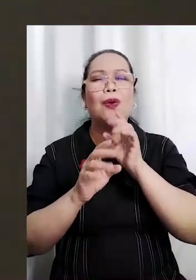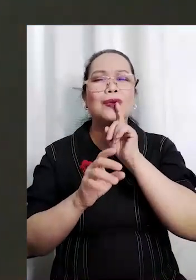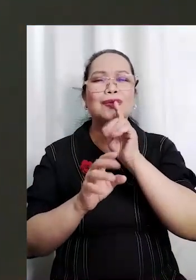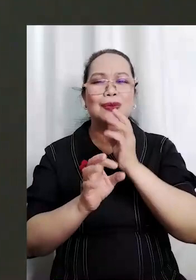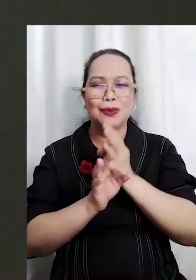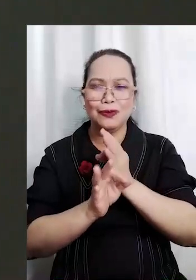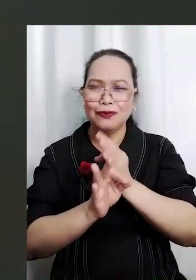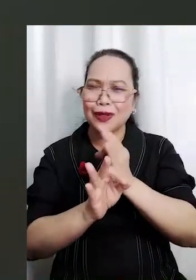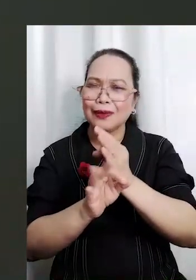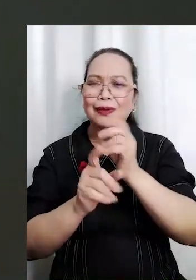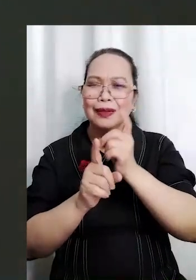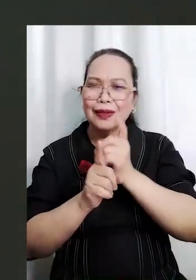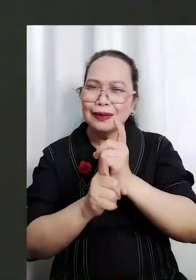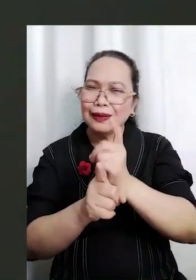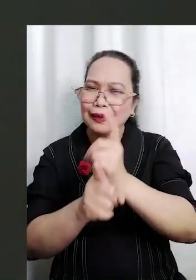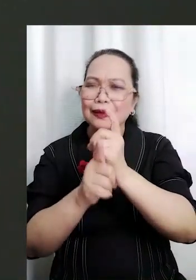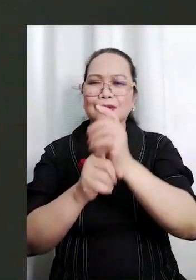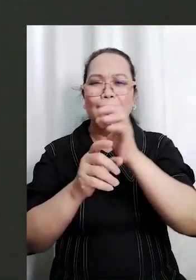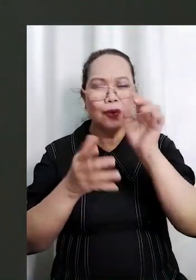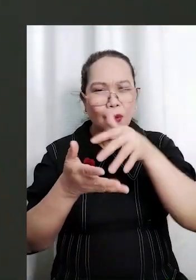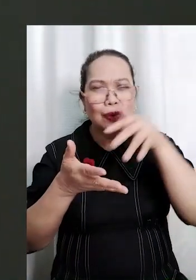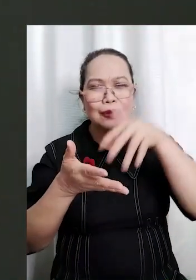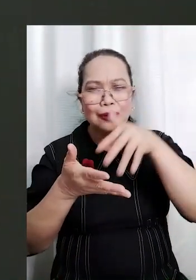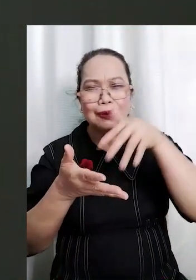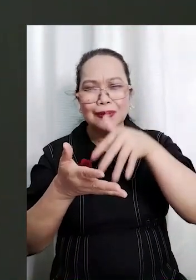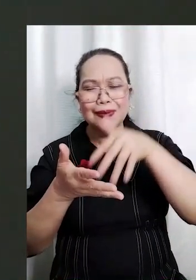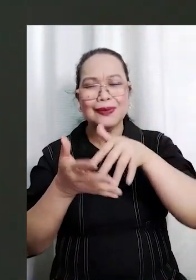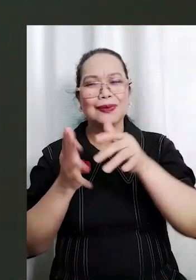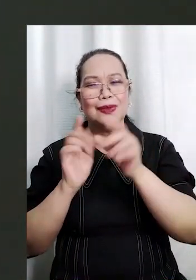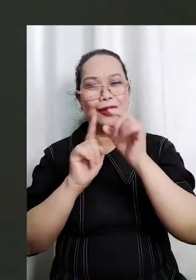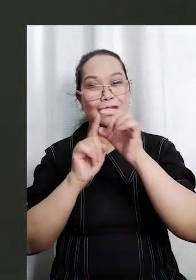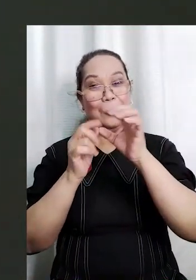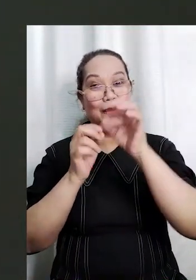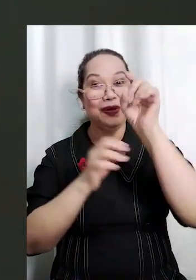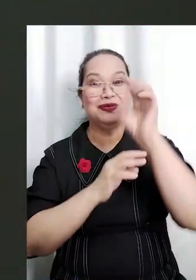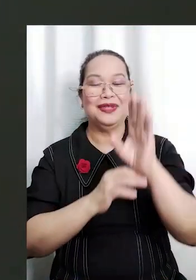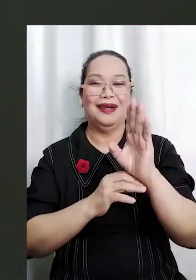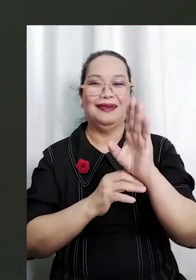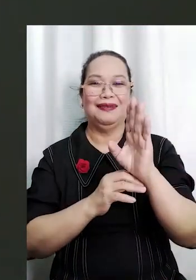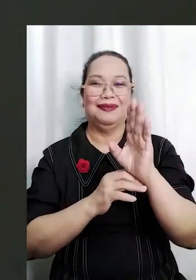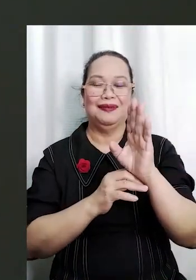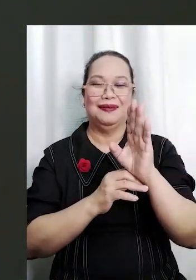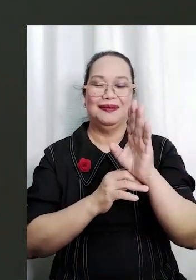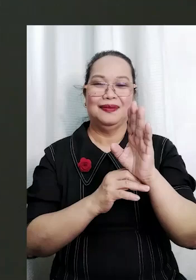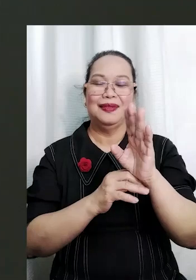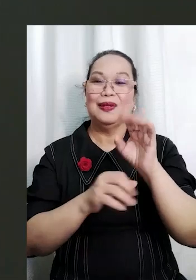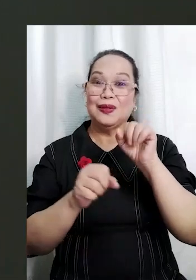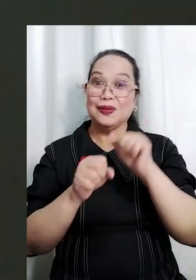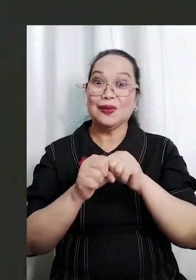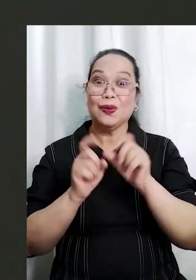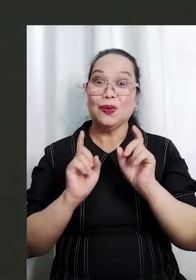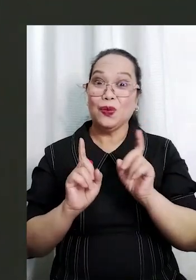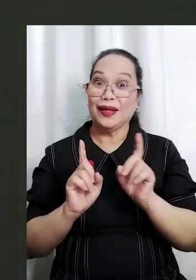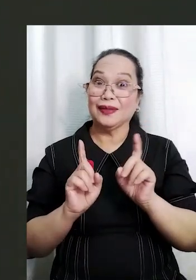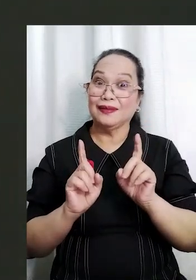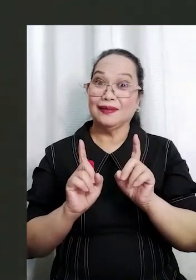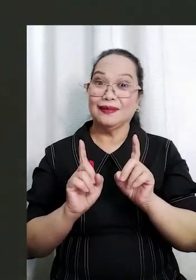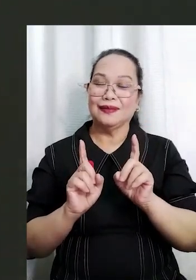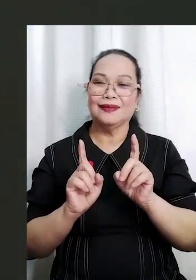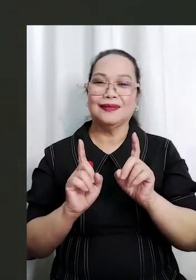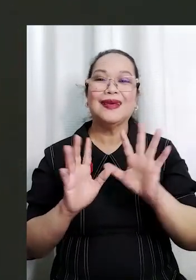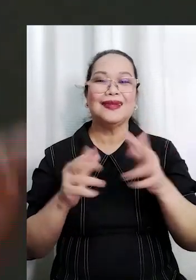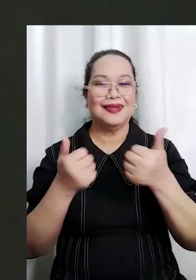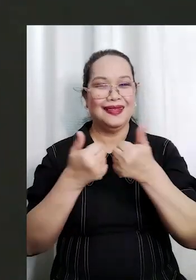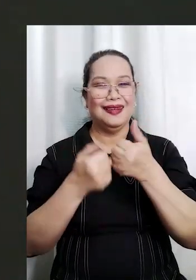Napaka-diligent nila pagdating sa pag-alam kung ano ang katotohanan ng salita ng Diyos. Kaya,